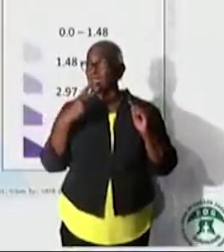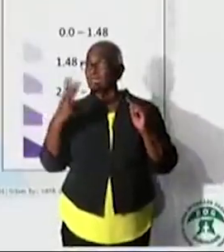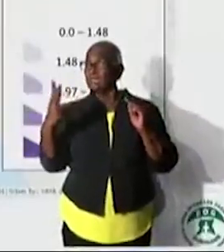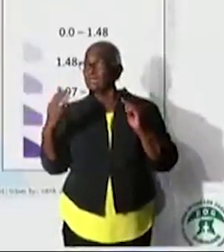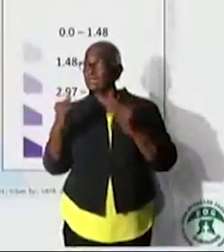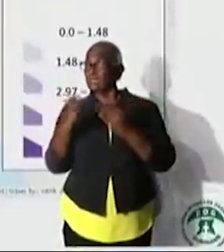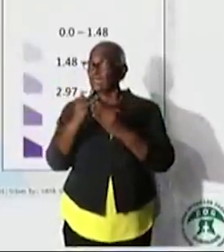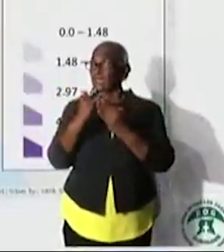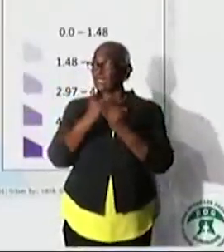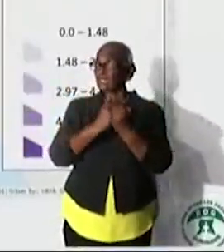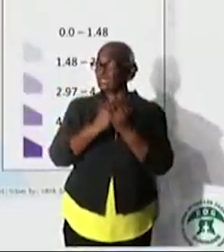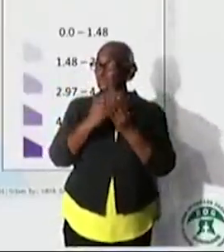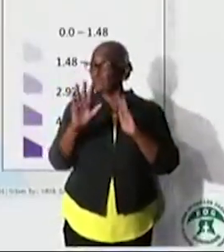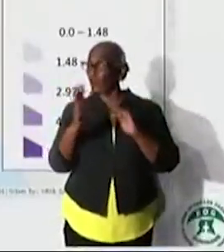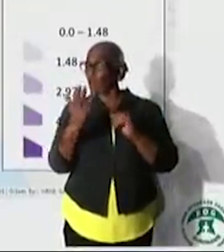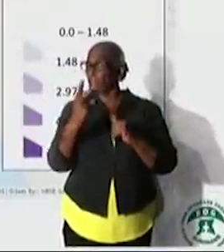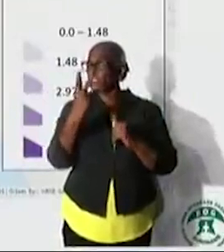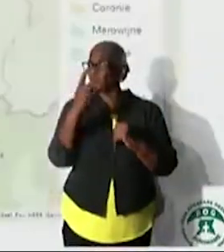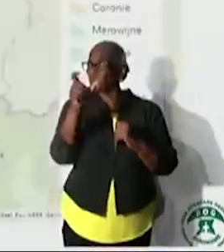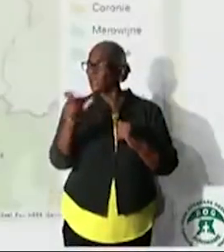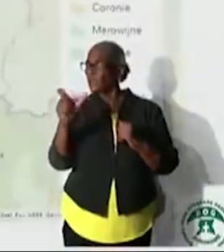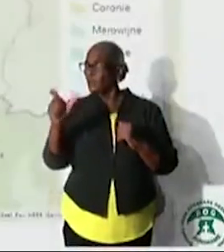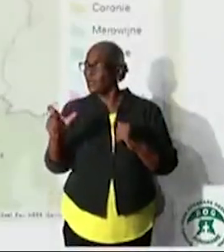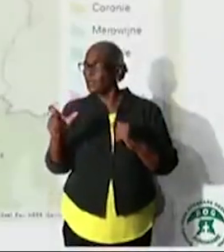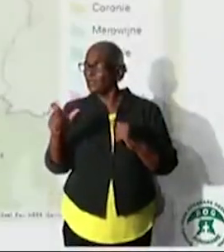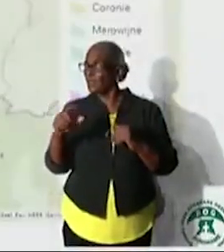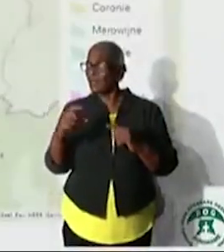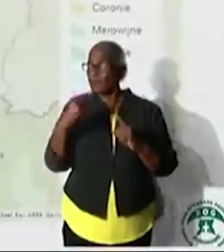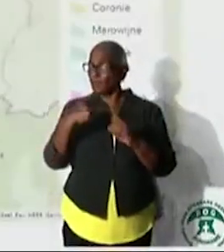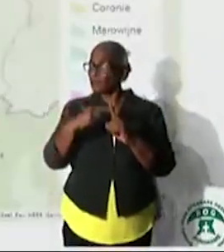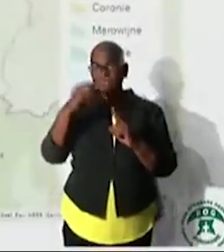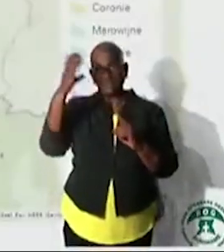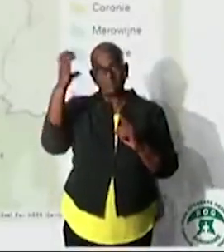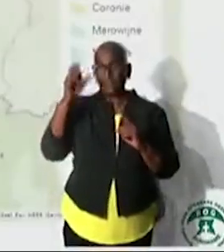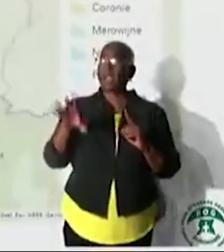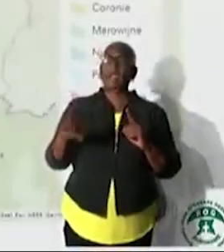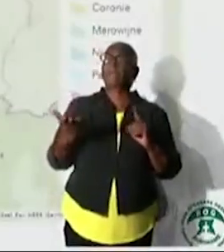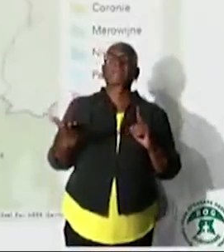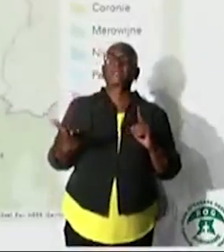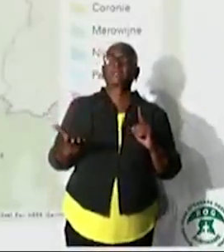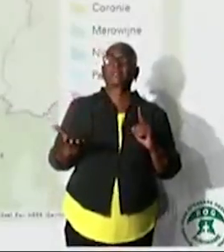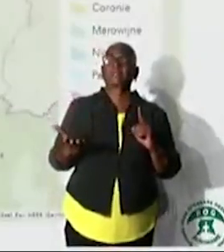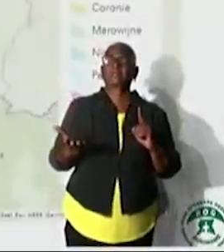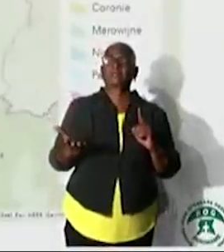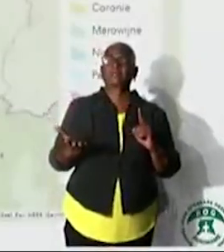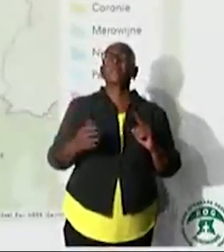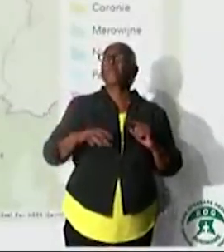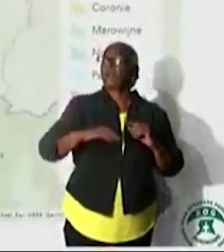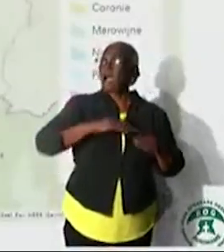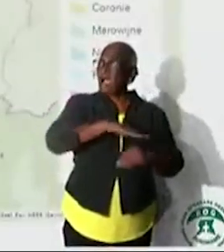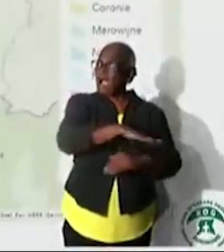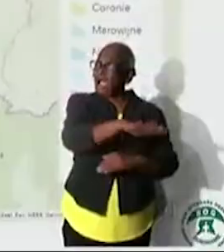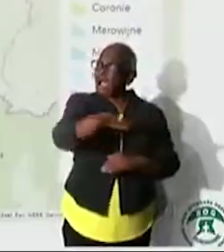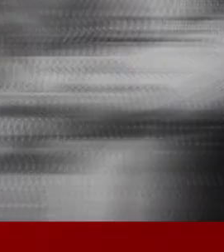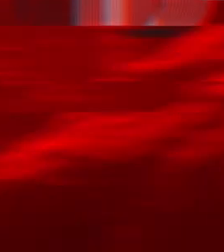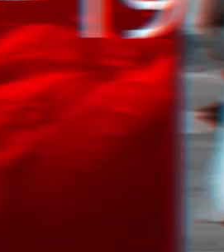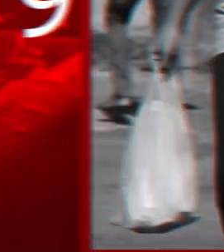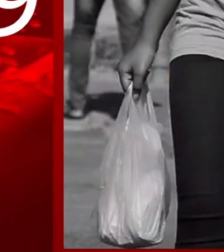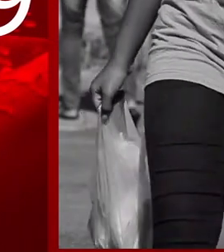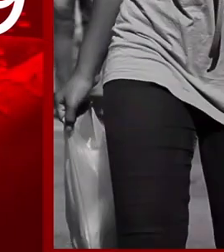bijna ietsje meer dan twee weken geen cases hebben gehad. Maar in principe hebben wij nu in alle districten cases